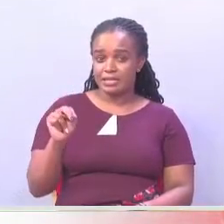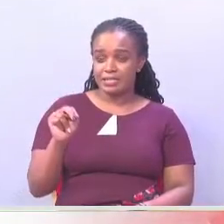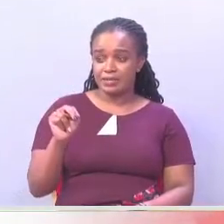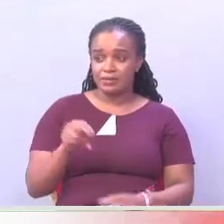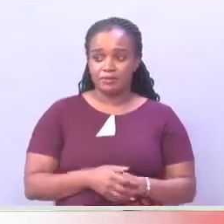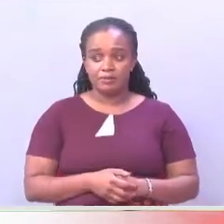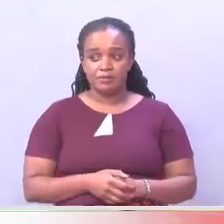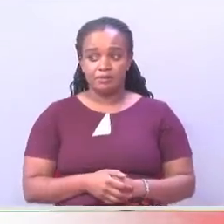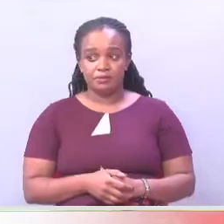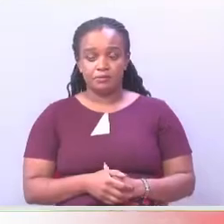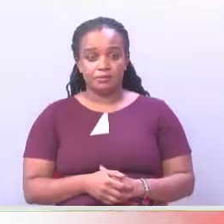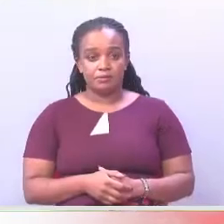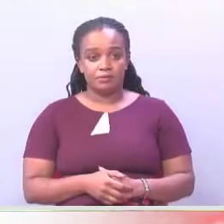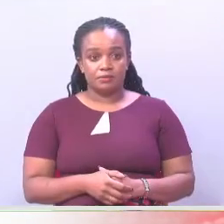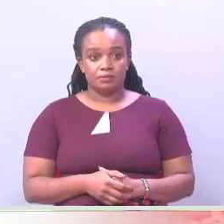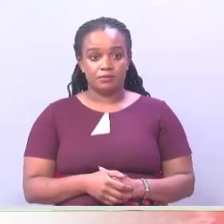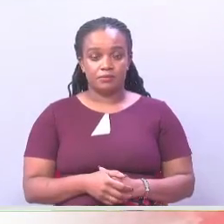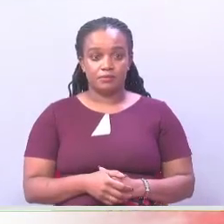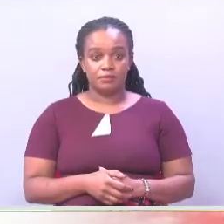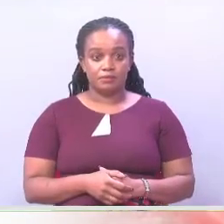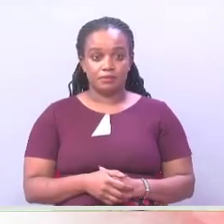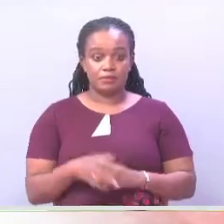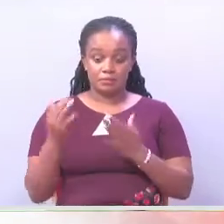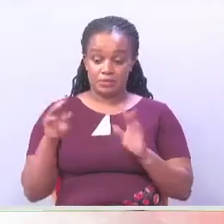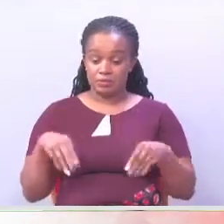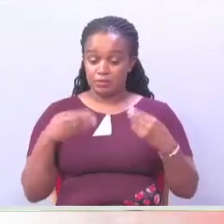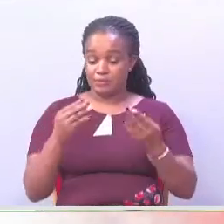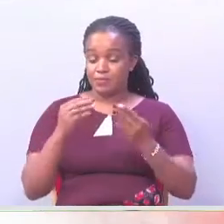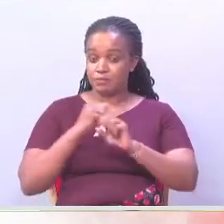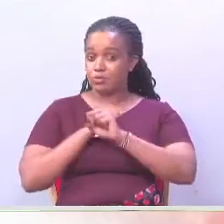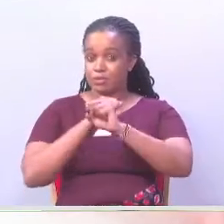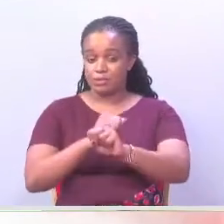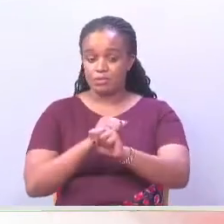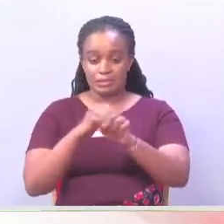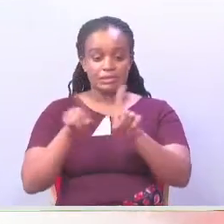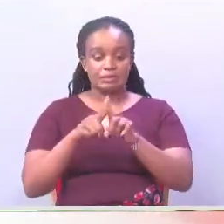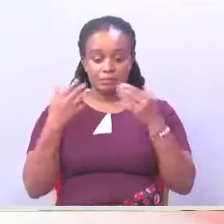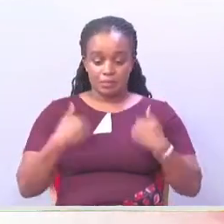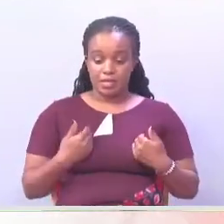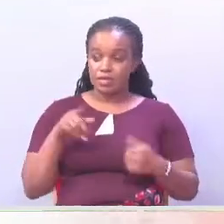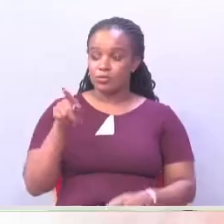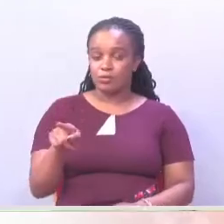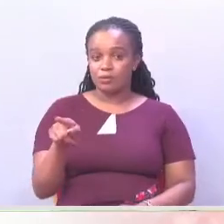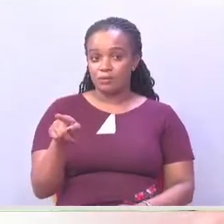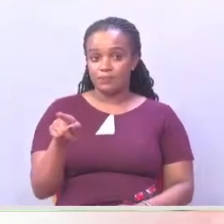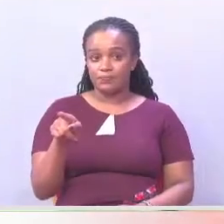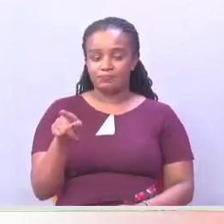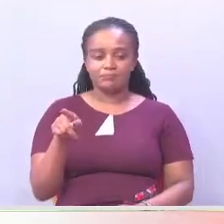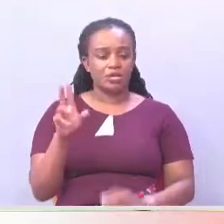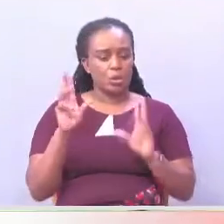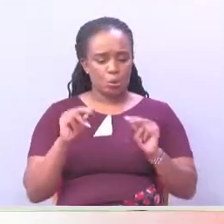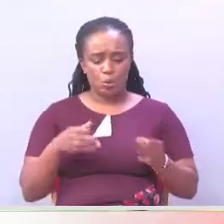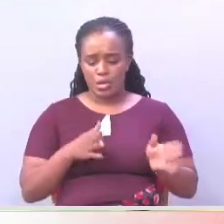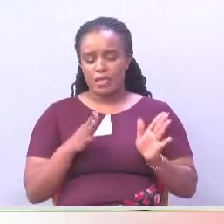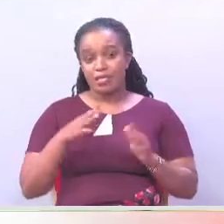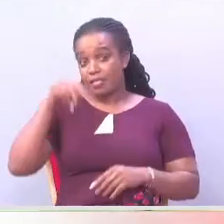ni wananchi wa Kenya wenye wanafaa wapewe ulinzi kama wewe na mimi. Na hakuna vile serikali inaweza fikiria ati